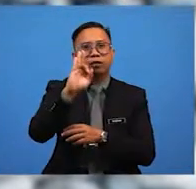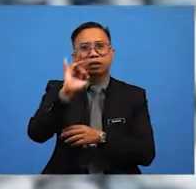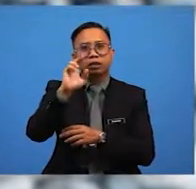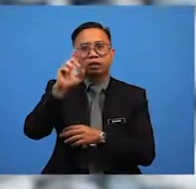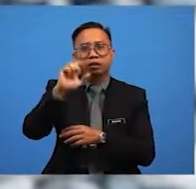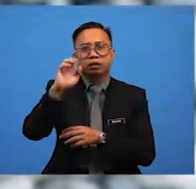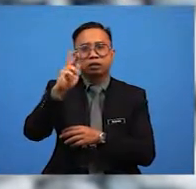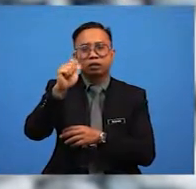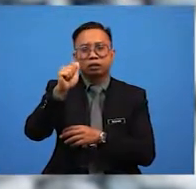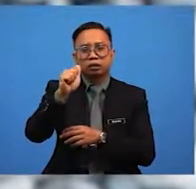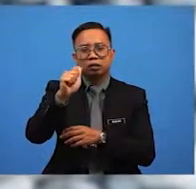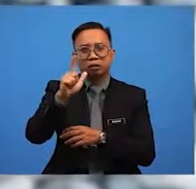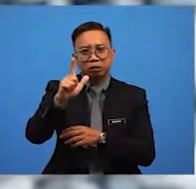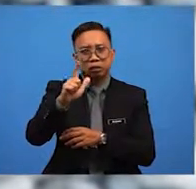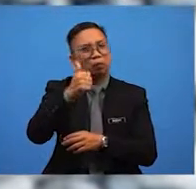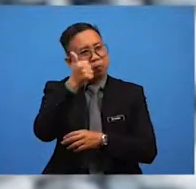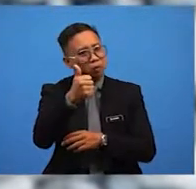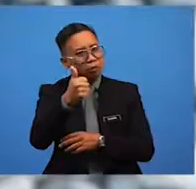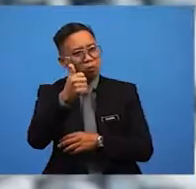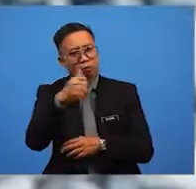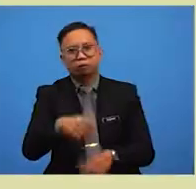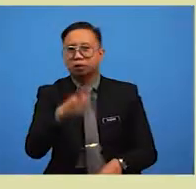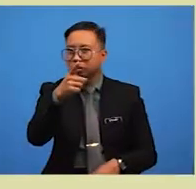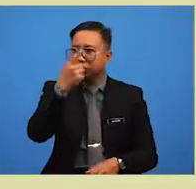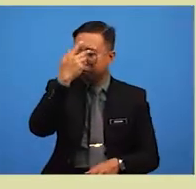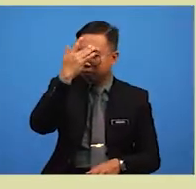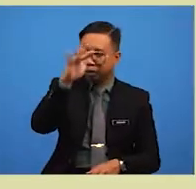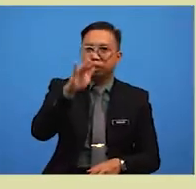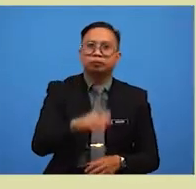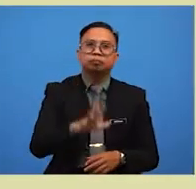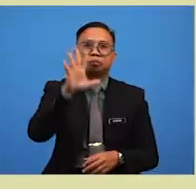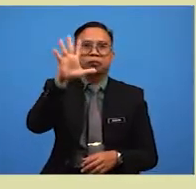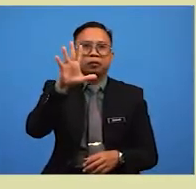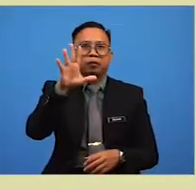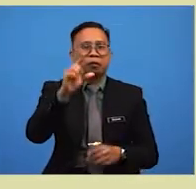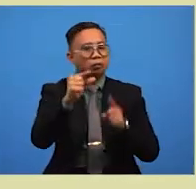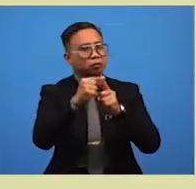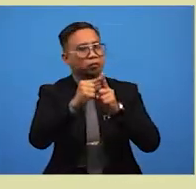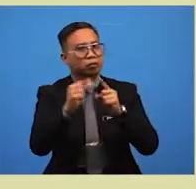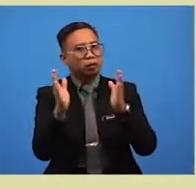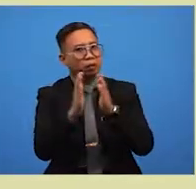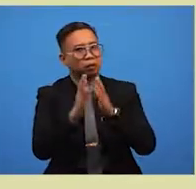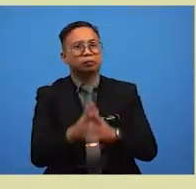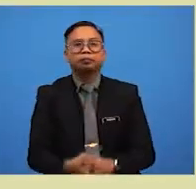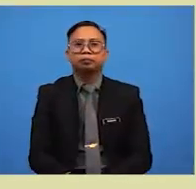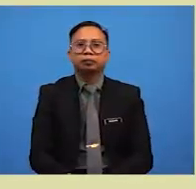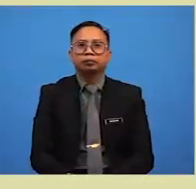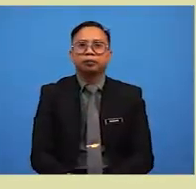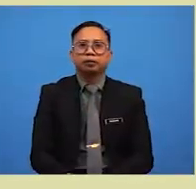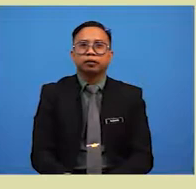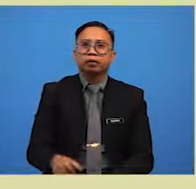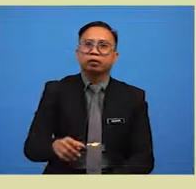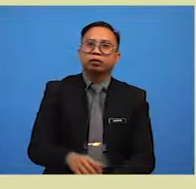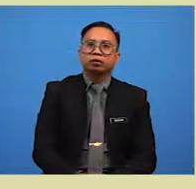Bagus! Anda dapat menjawab soalan ini. Akronim untuk lima proses lulu hawa fizikal ialah